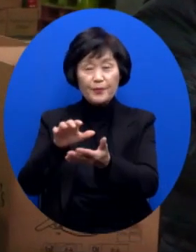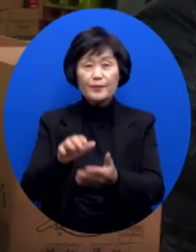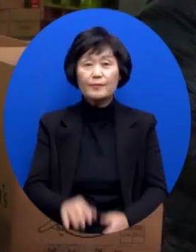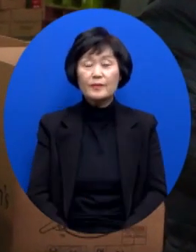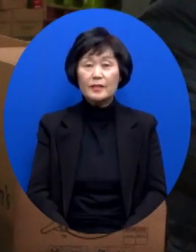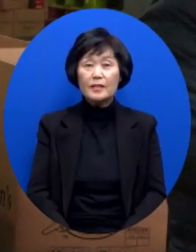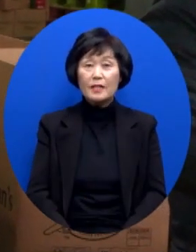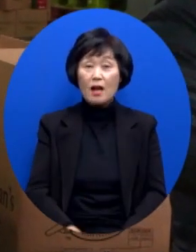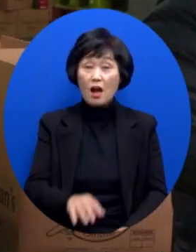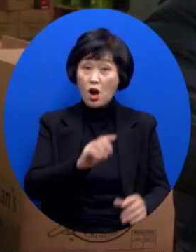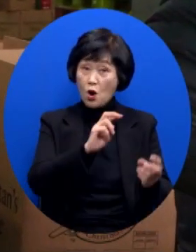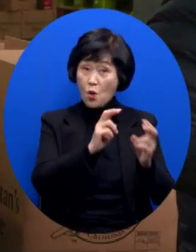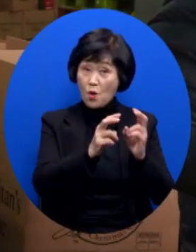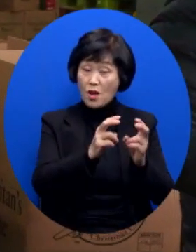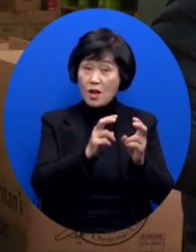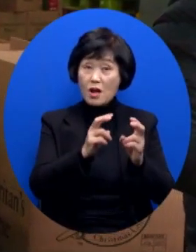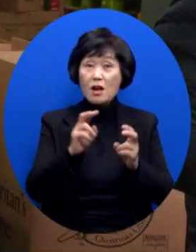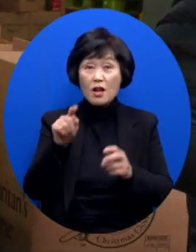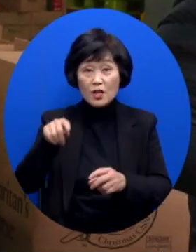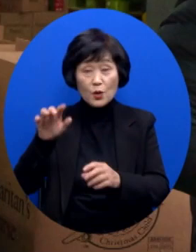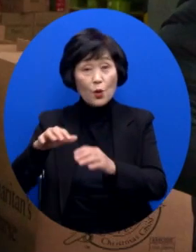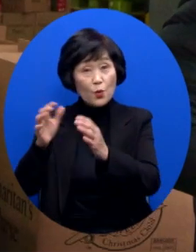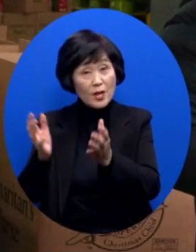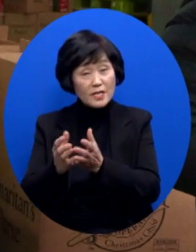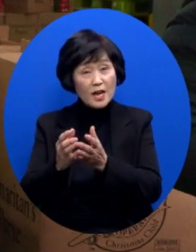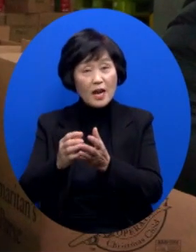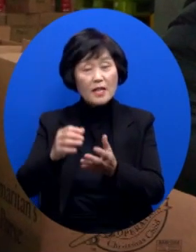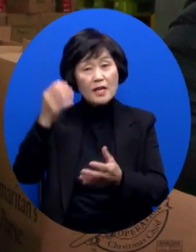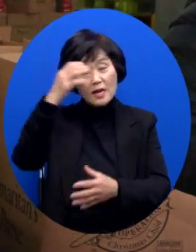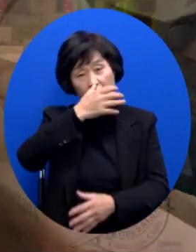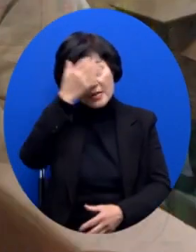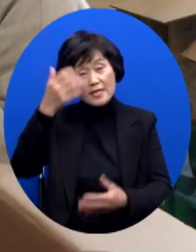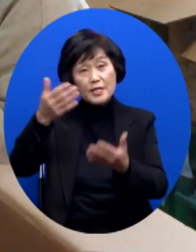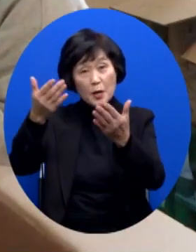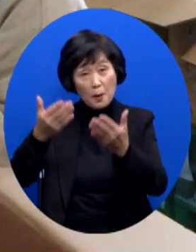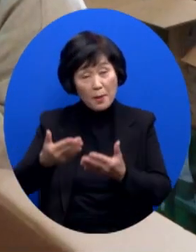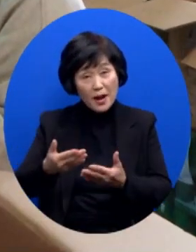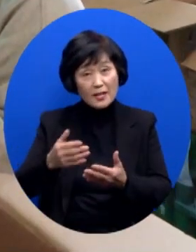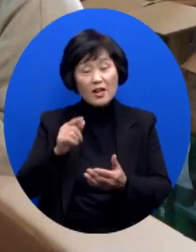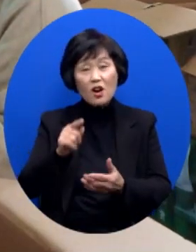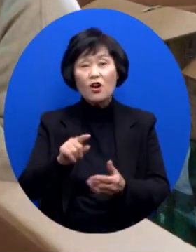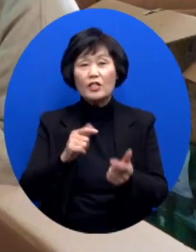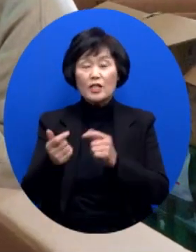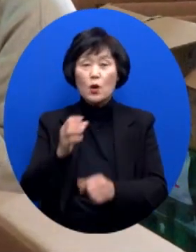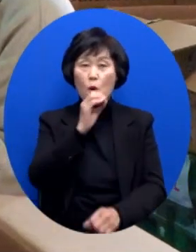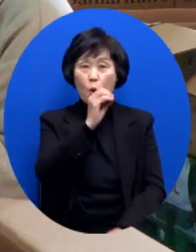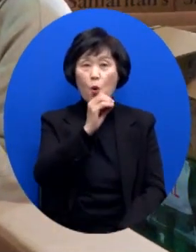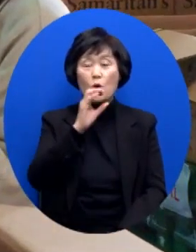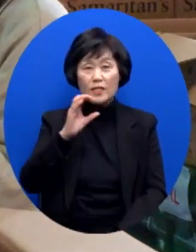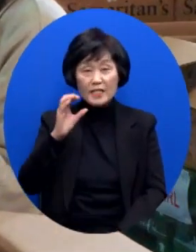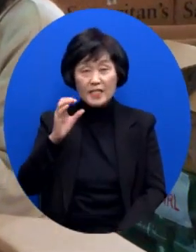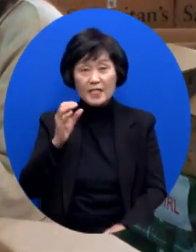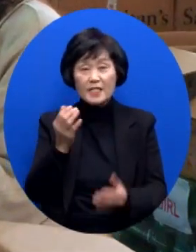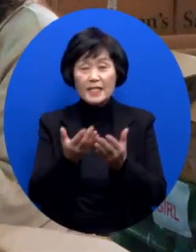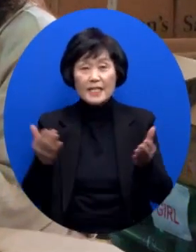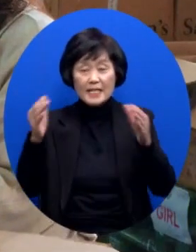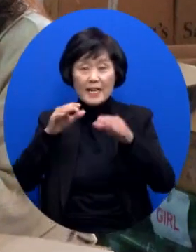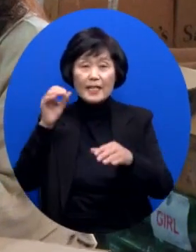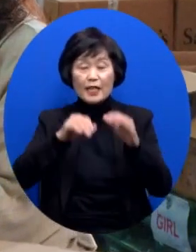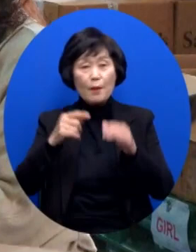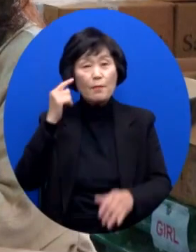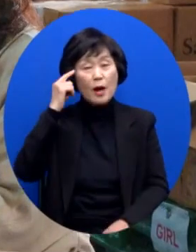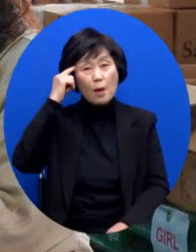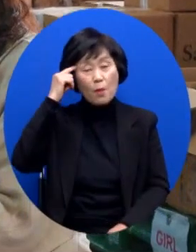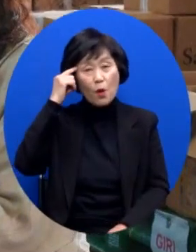사마리안 퍼스코리아는 기증받은 유아동복 물품을 OCC 선물 상자에 담아 몽골과 가봉 어린이들에게